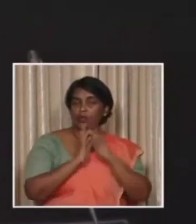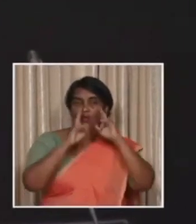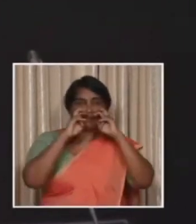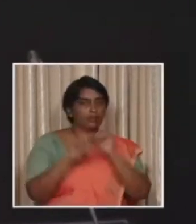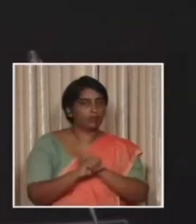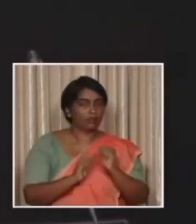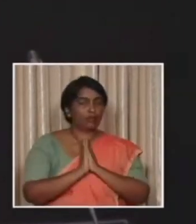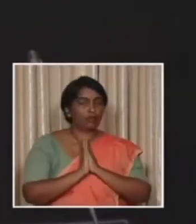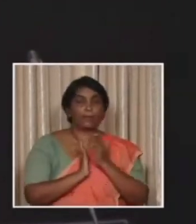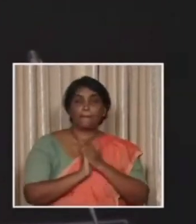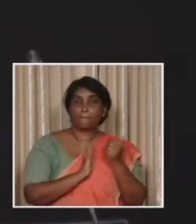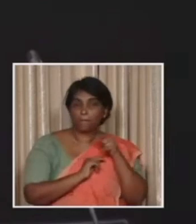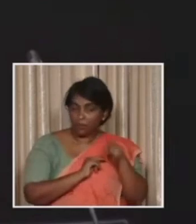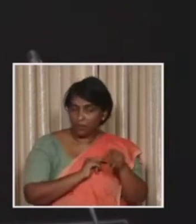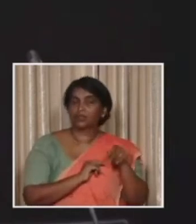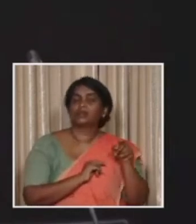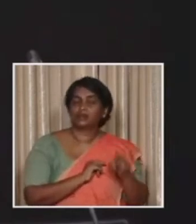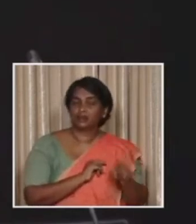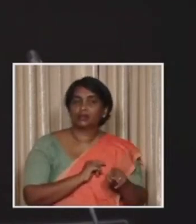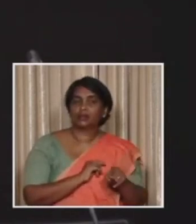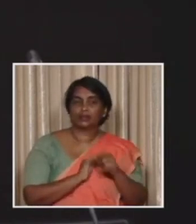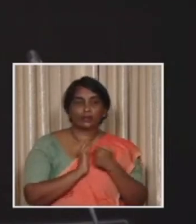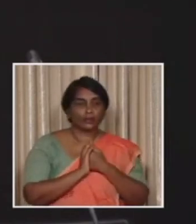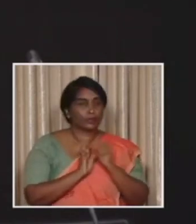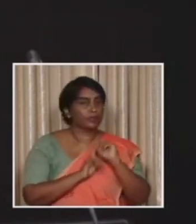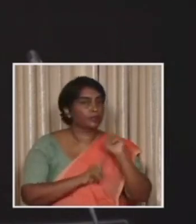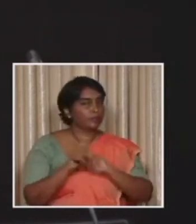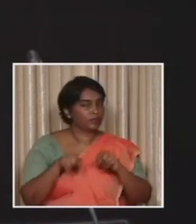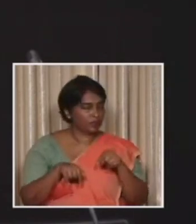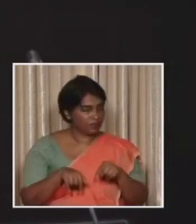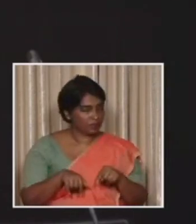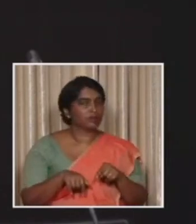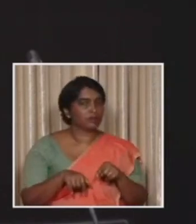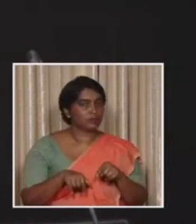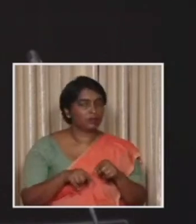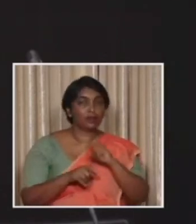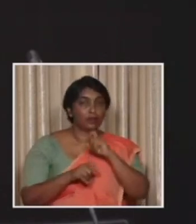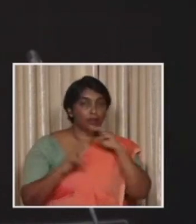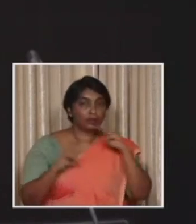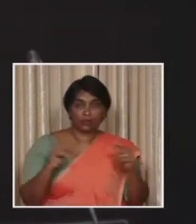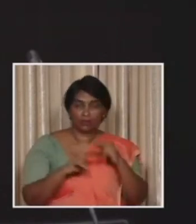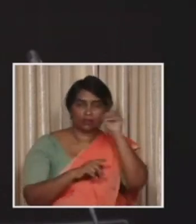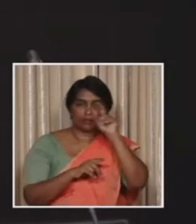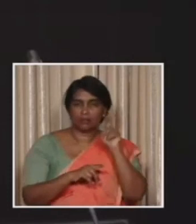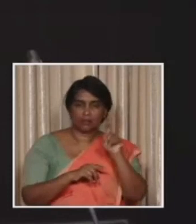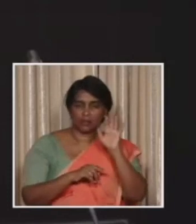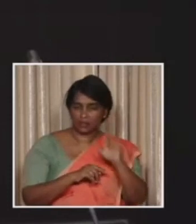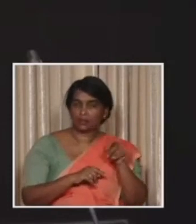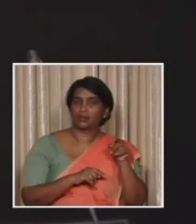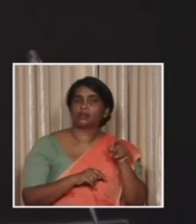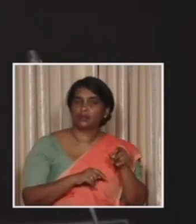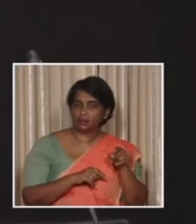அங்கே இருந்ததென கூறி இந்த உயர்ந்த சபையிலே ஒரு நாட்டினுடைய நீதித்துறையை கேள்விக்குட்படுத்தி, ஒரு நீதிமானையும்